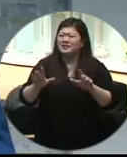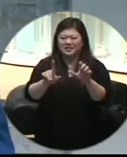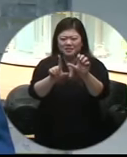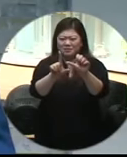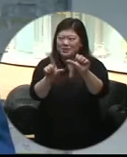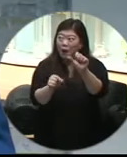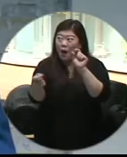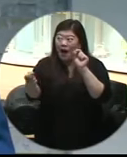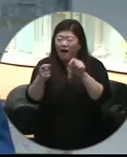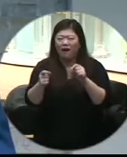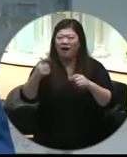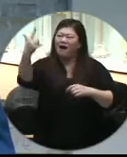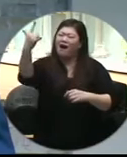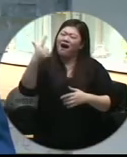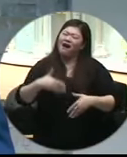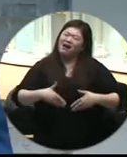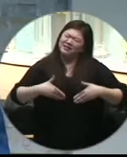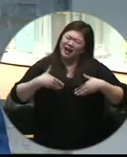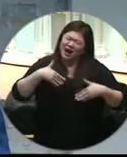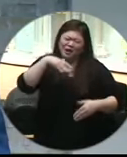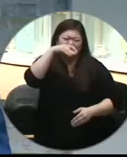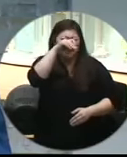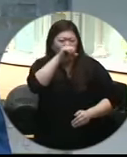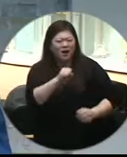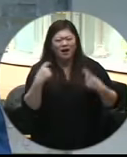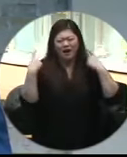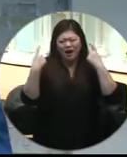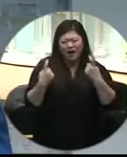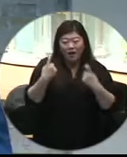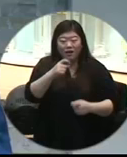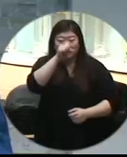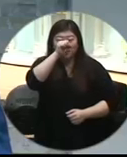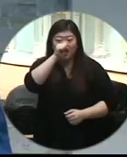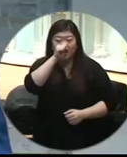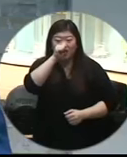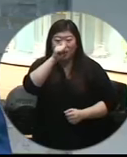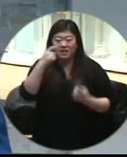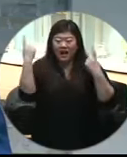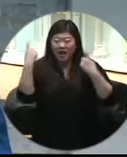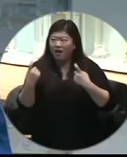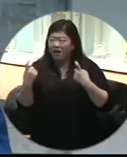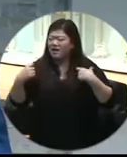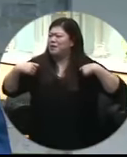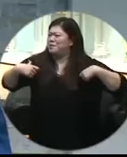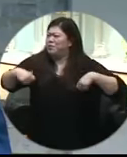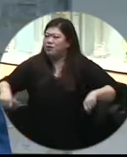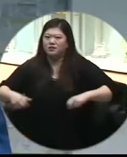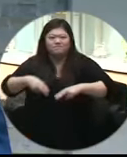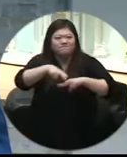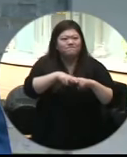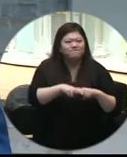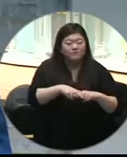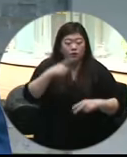않고 해외로 돌아가지 않고 여기에서 앉아서 예배하느냐?